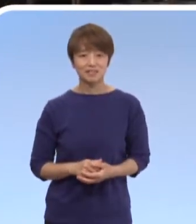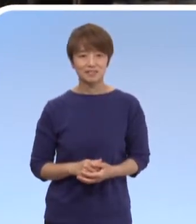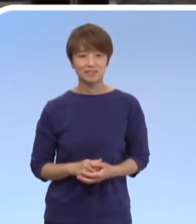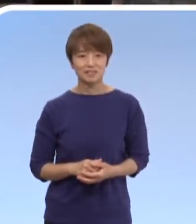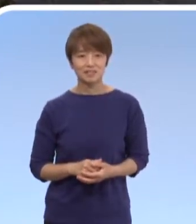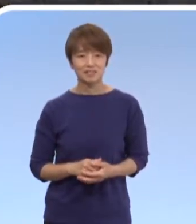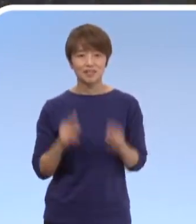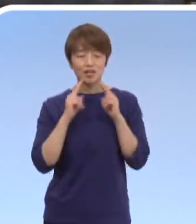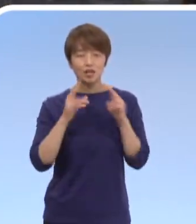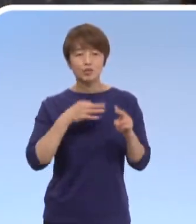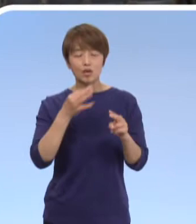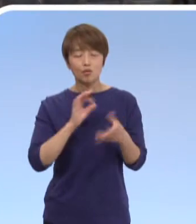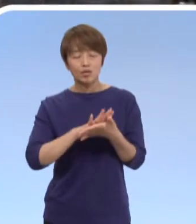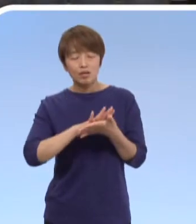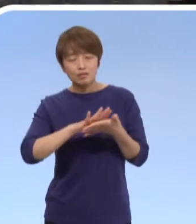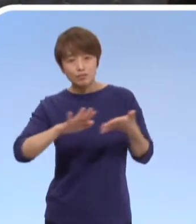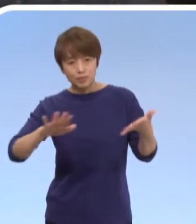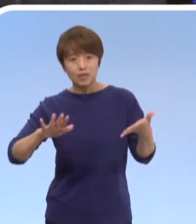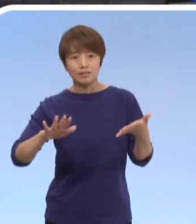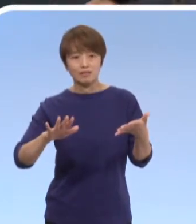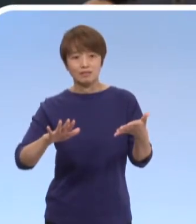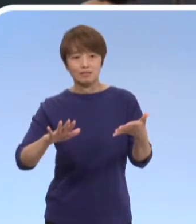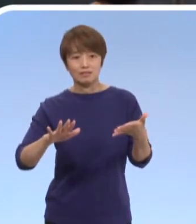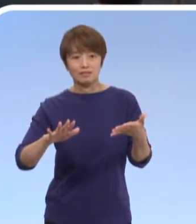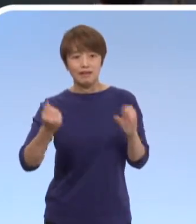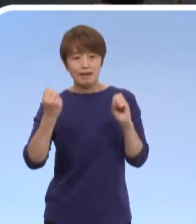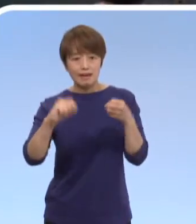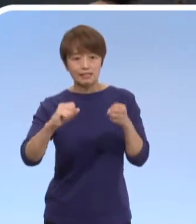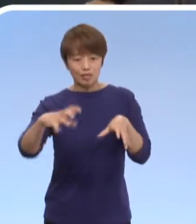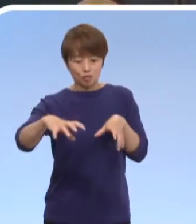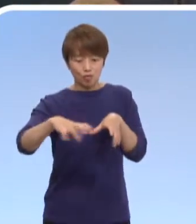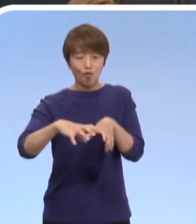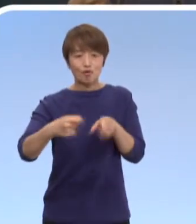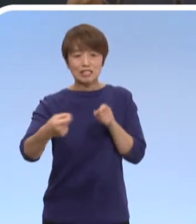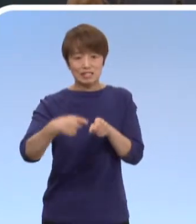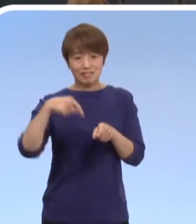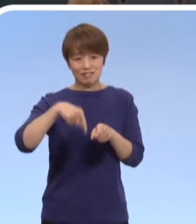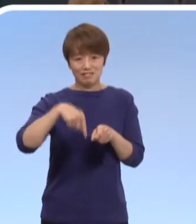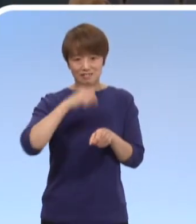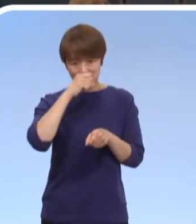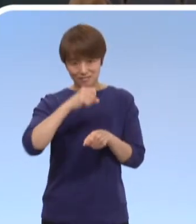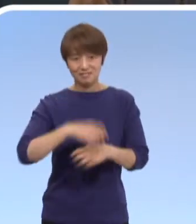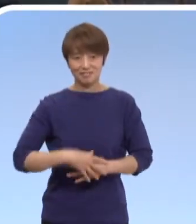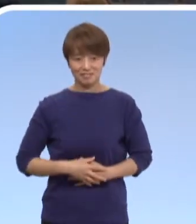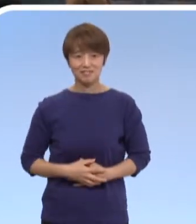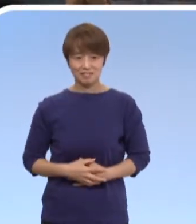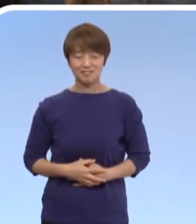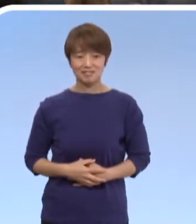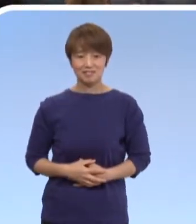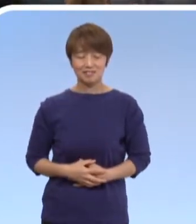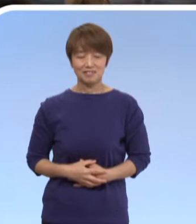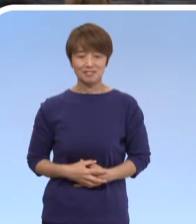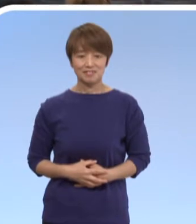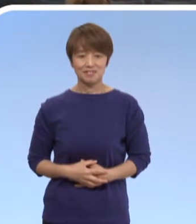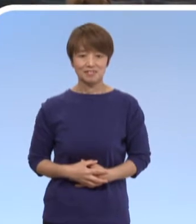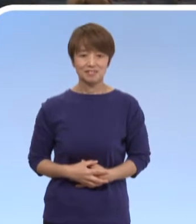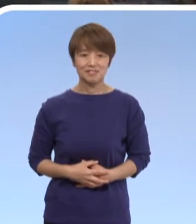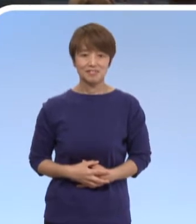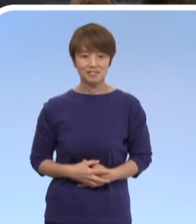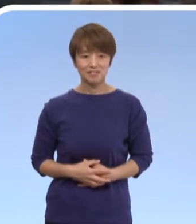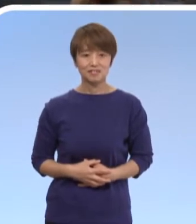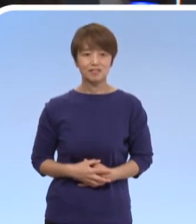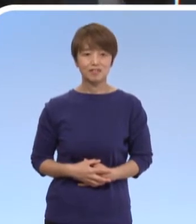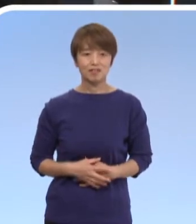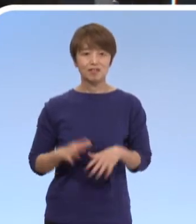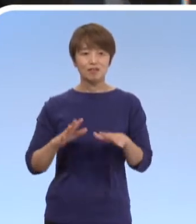面白かった。 歌声がすごい素敵で、演者さんとの距離がすごい近いのがこのファミ劇のいいところだなと思